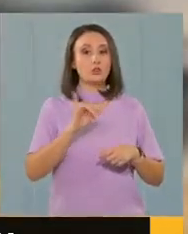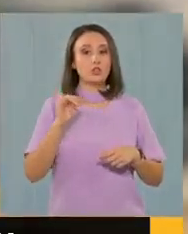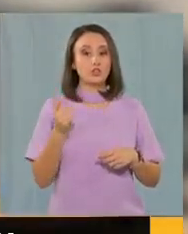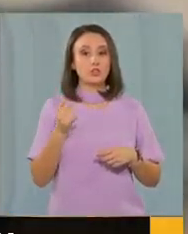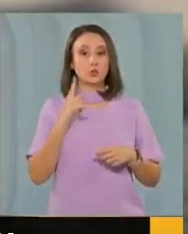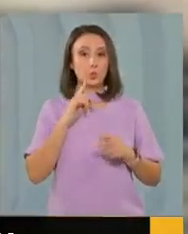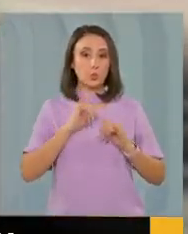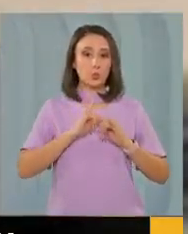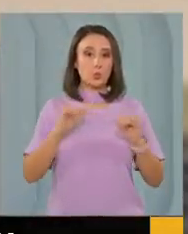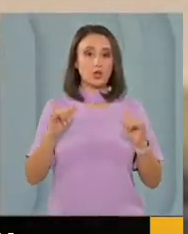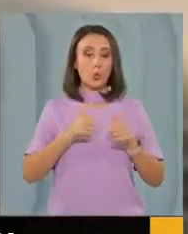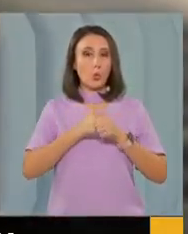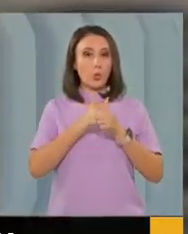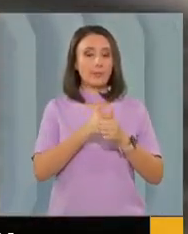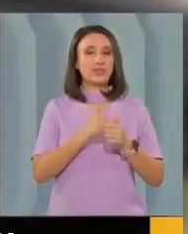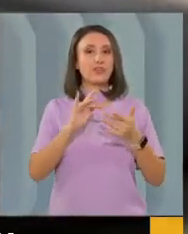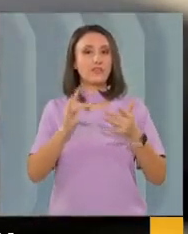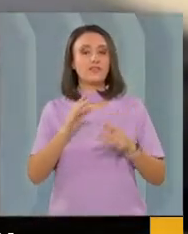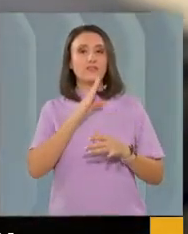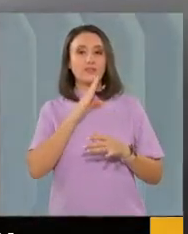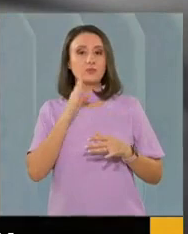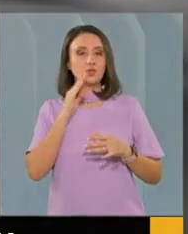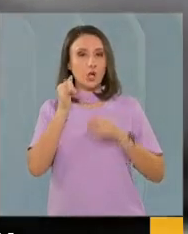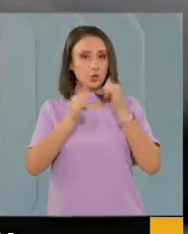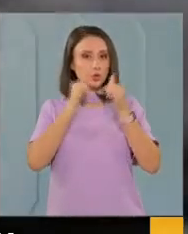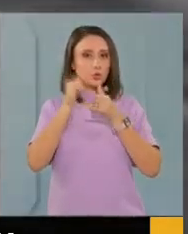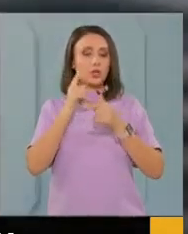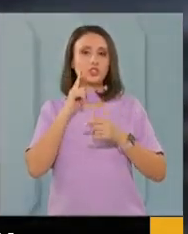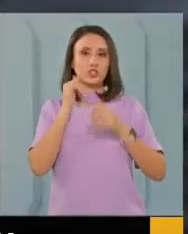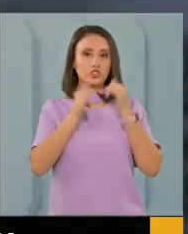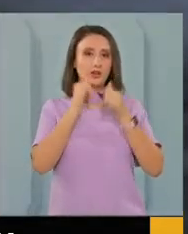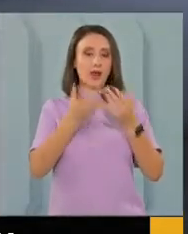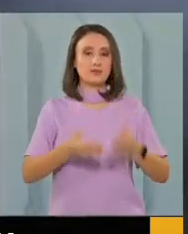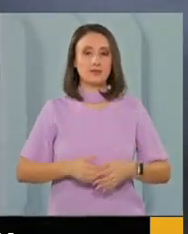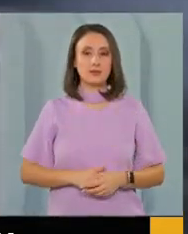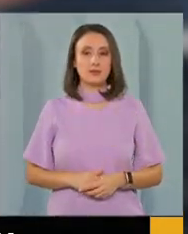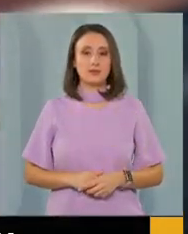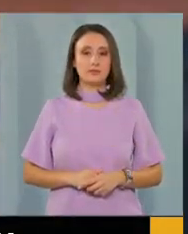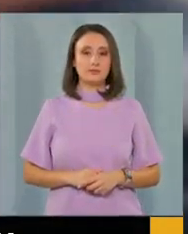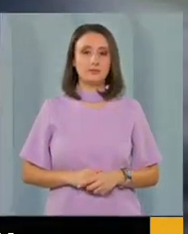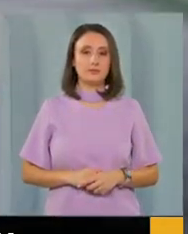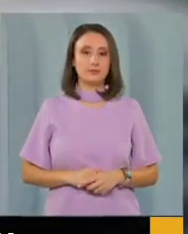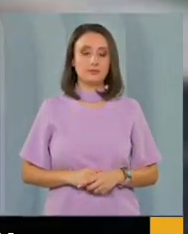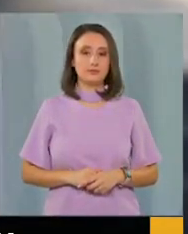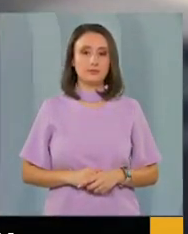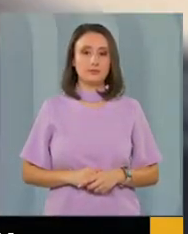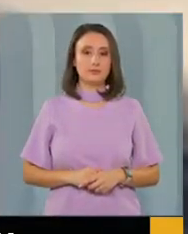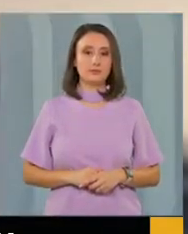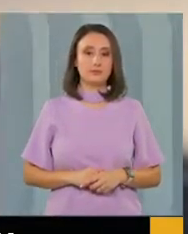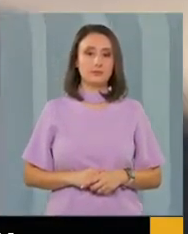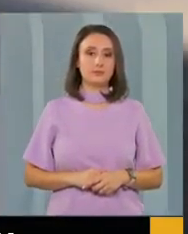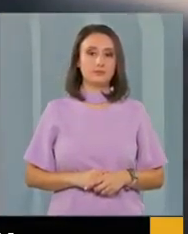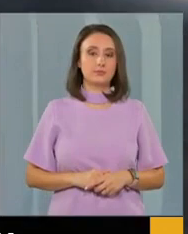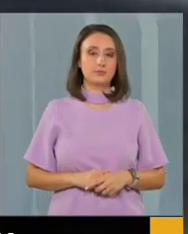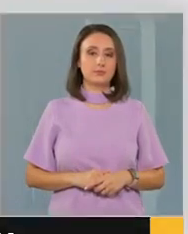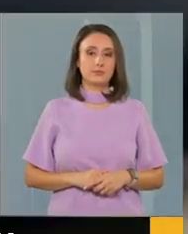și își încuraja urmăritorii de pe rețelele sociale să-l înjure și să-l jignească. Ce cauți tu la Viena? La